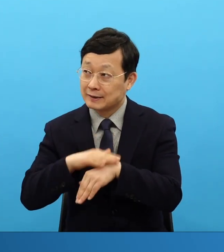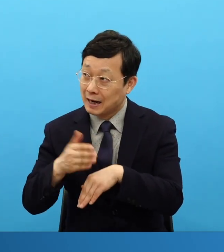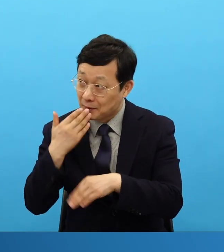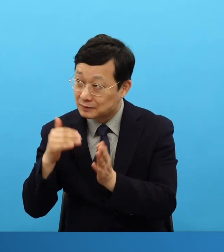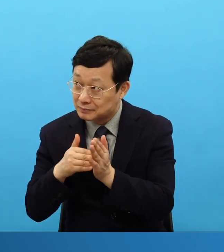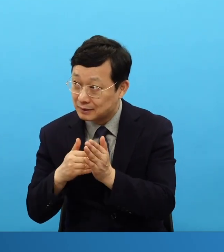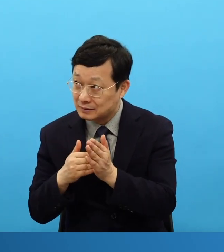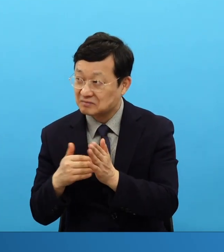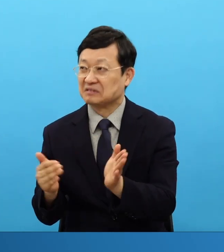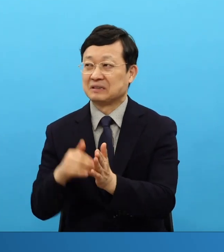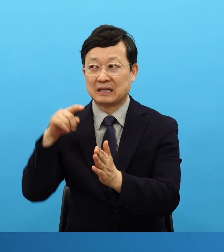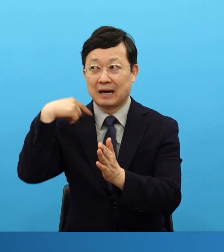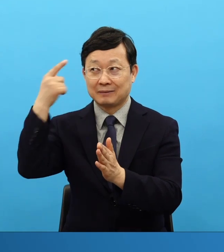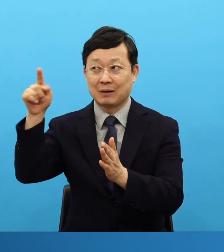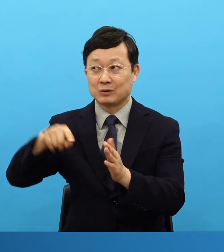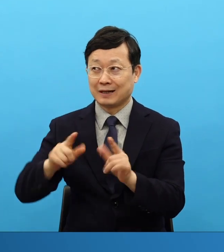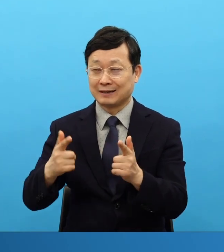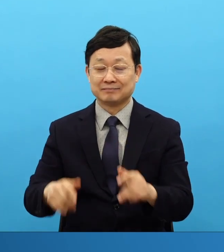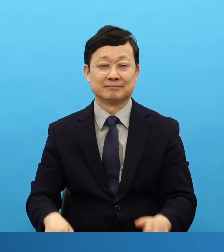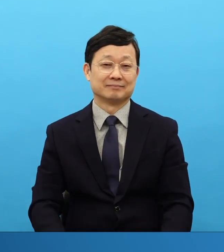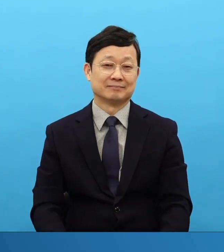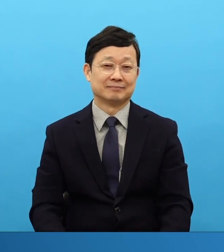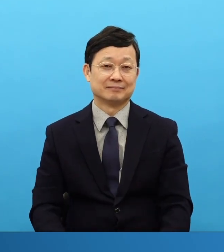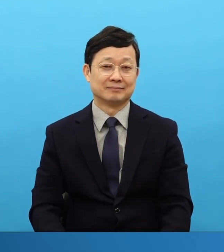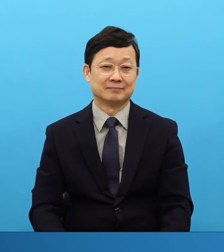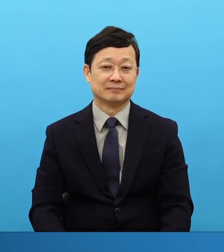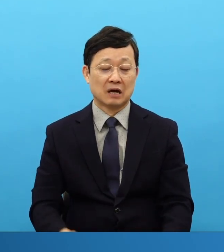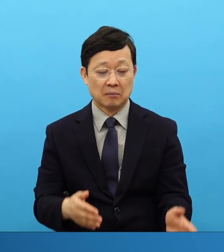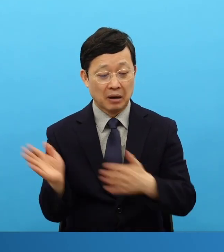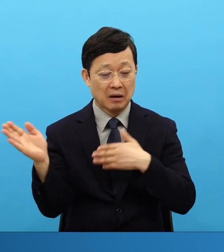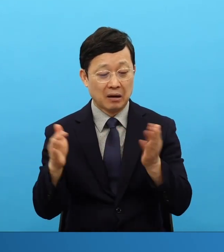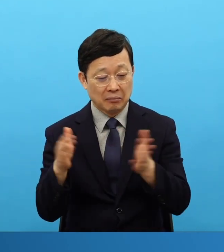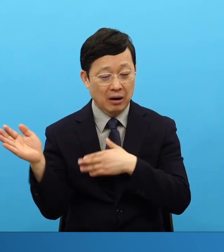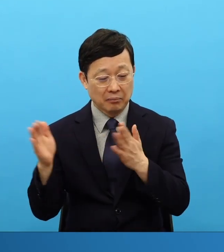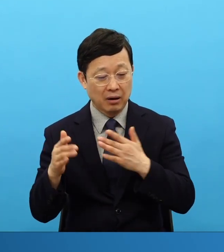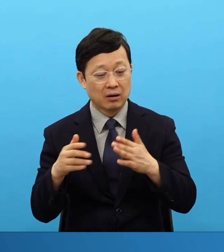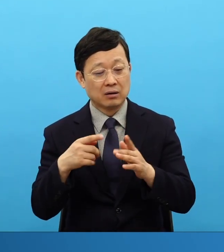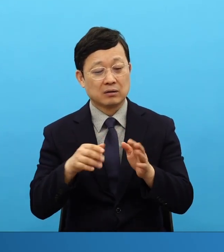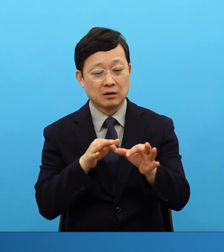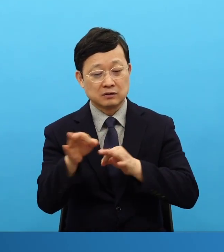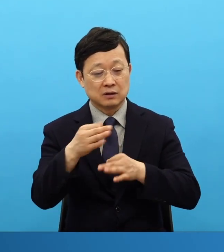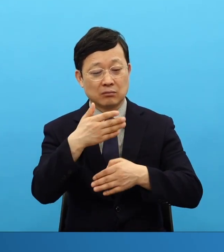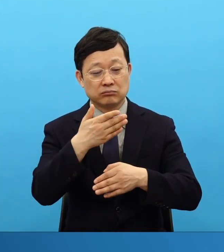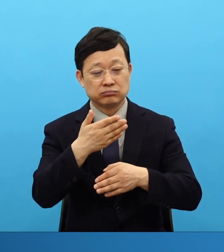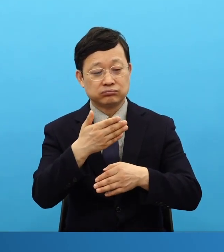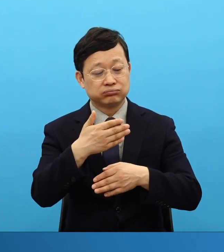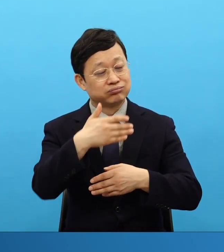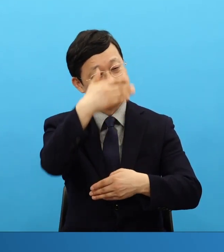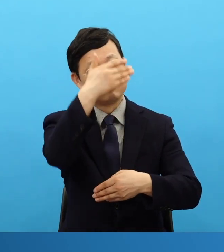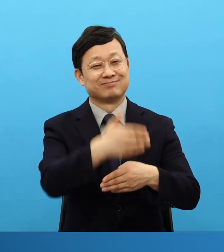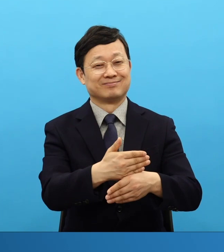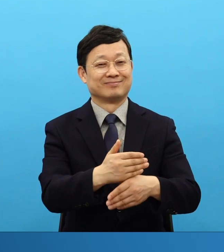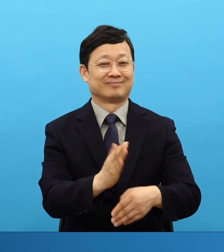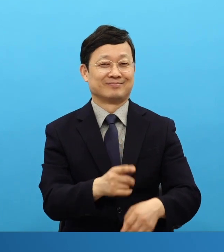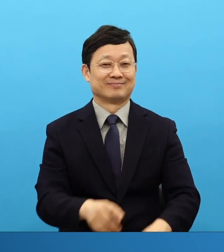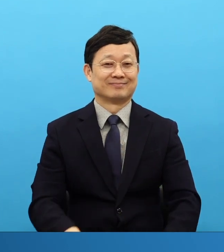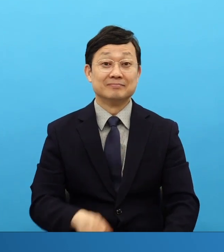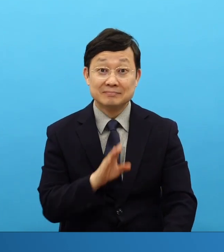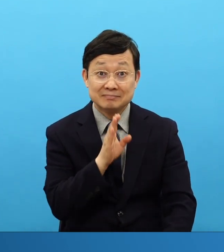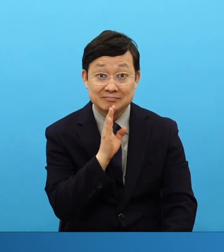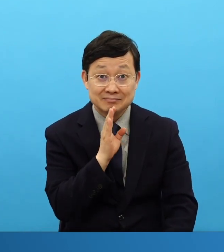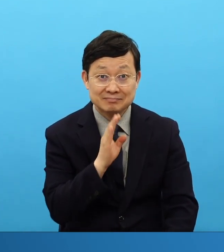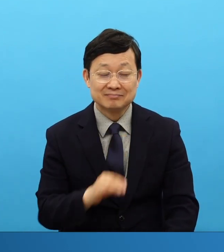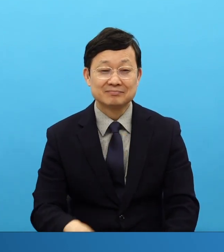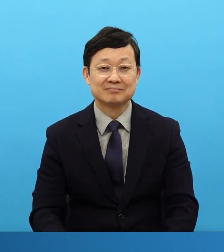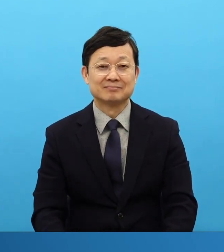they say, did you enjoy your meal? You're going to say, yes. 그럼 그런 손님만 계속. 나 국금은 넣어둬야 돼. Then a restaurant like that, you're gonna have to eventually close down. Isn't